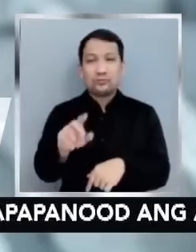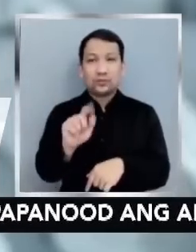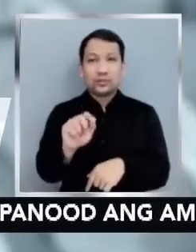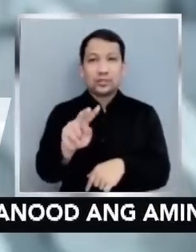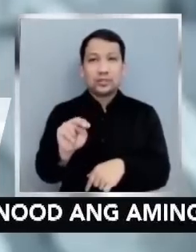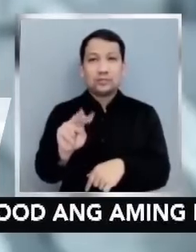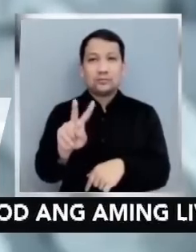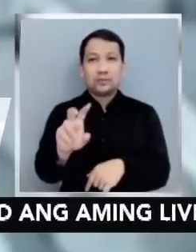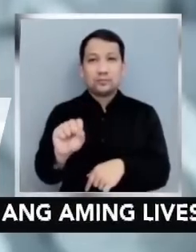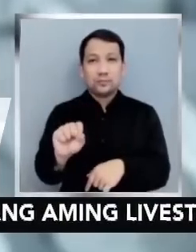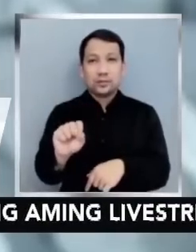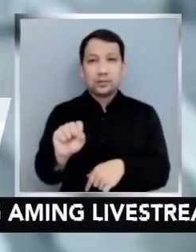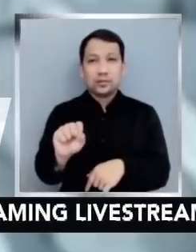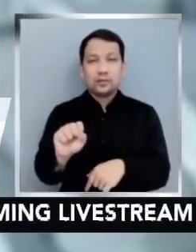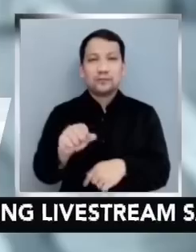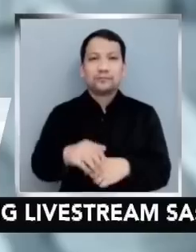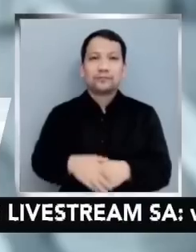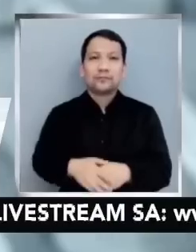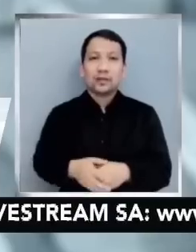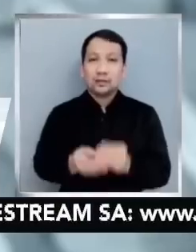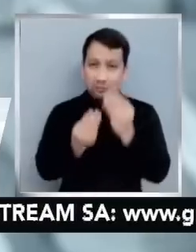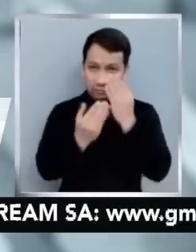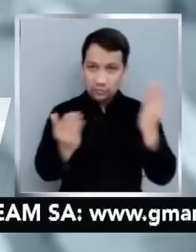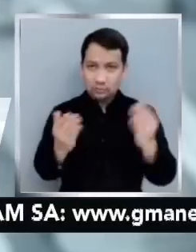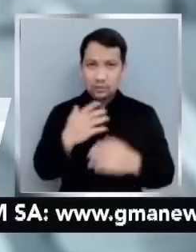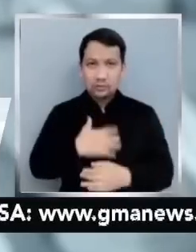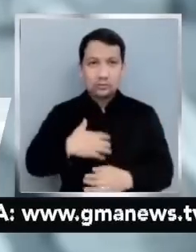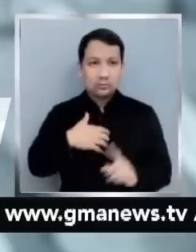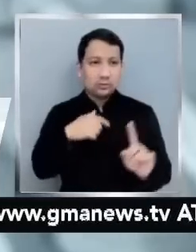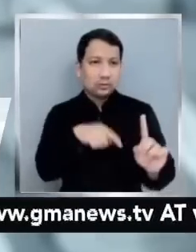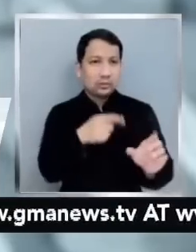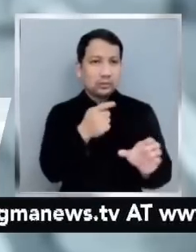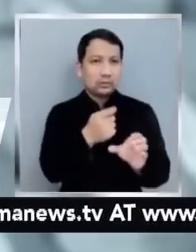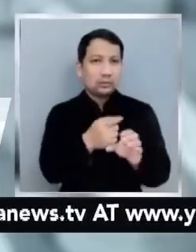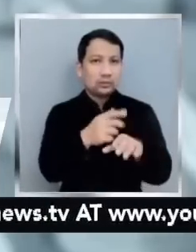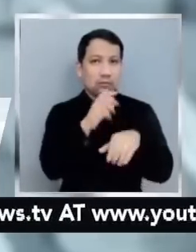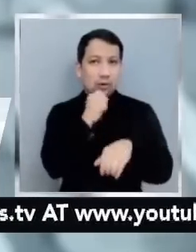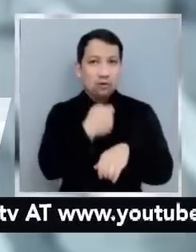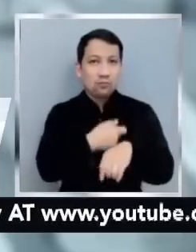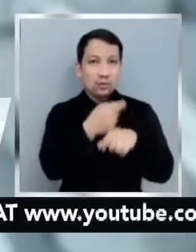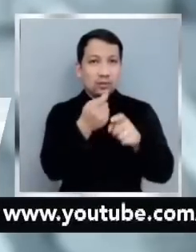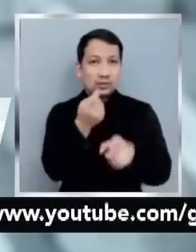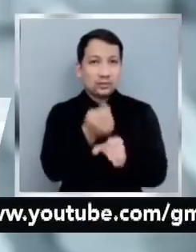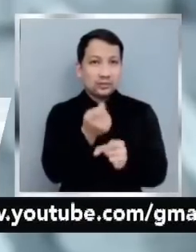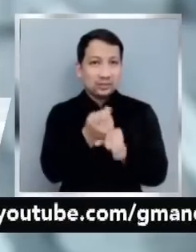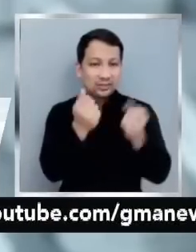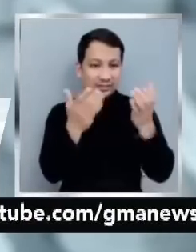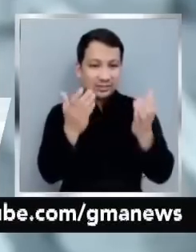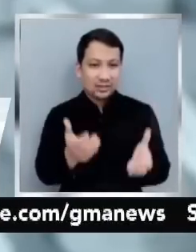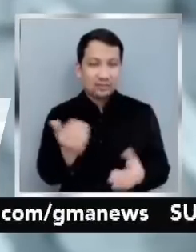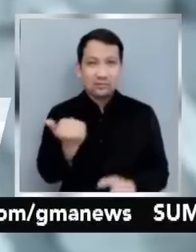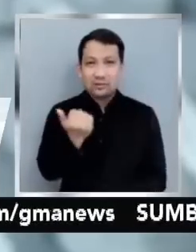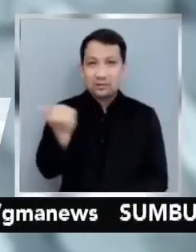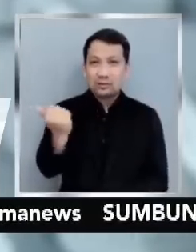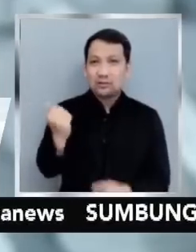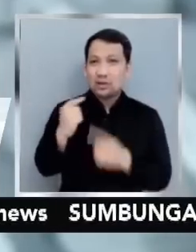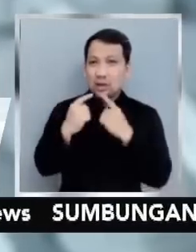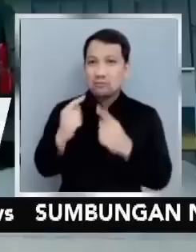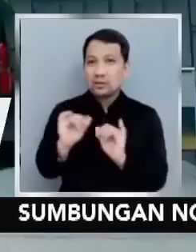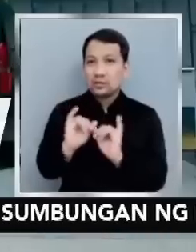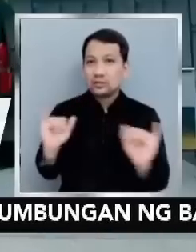o TNVS, bagay na inaalmahan ng mga tradisyonal na taxi driver at maging mga nagti-TNVS